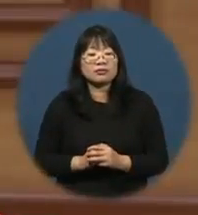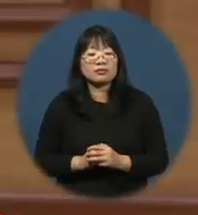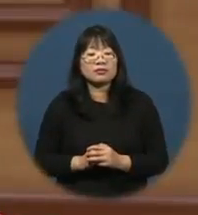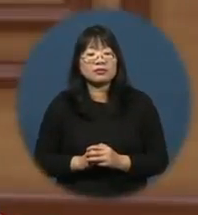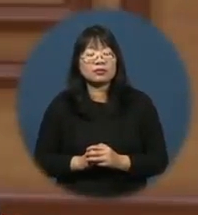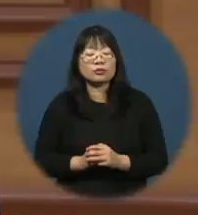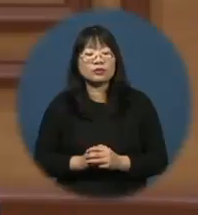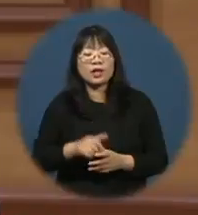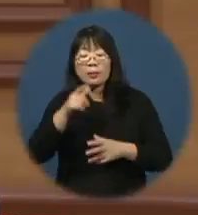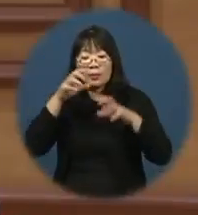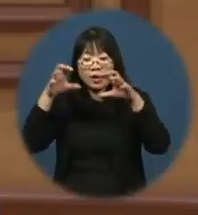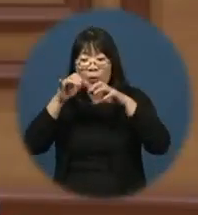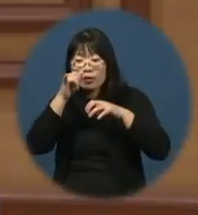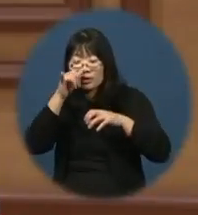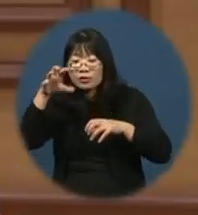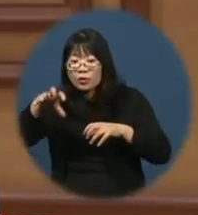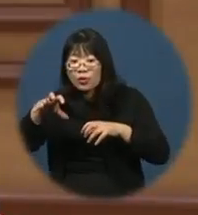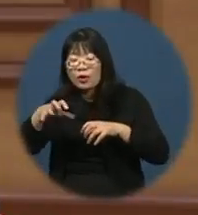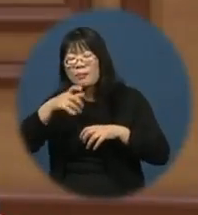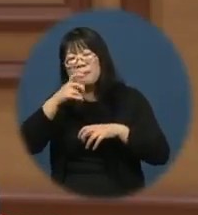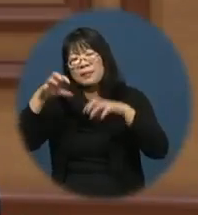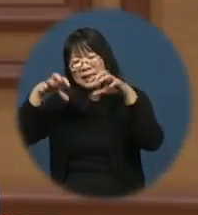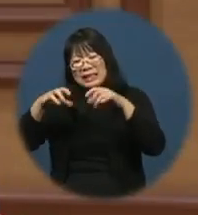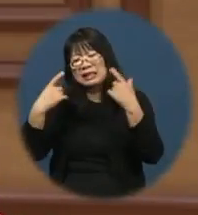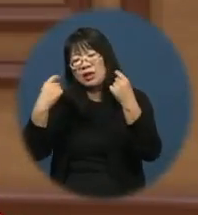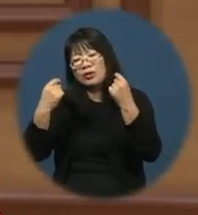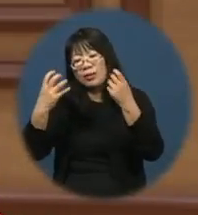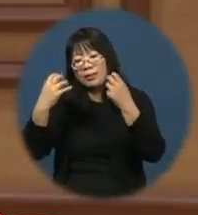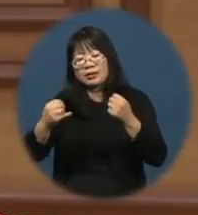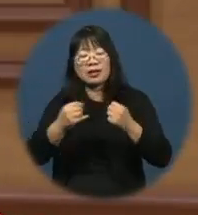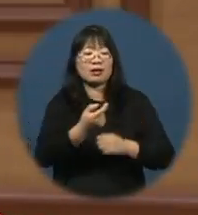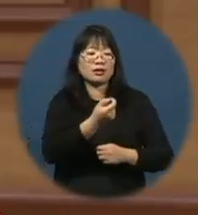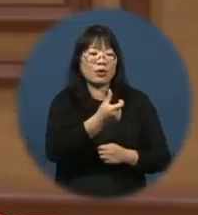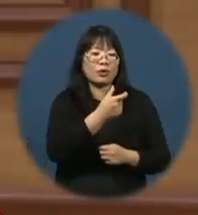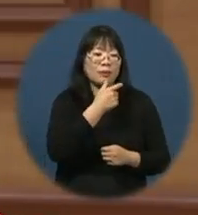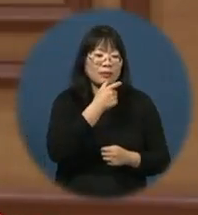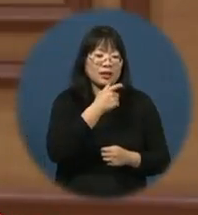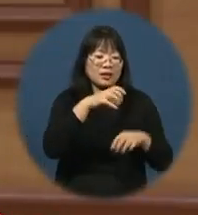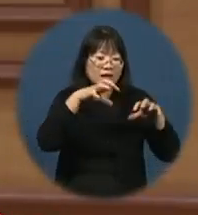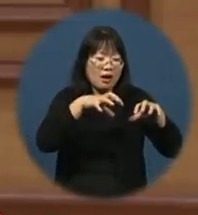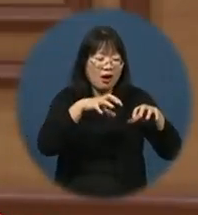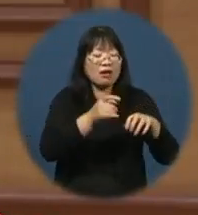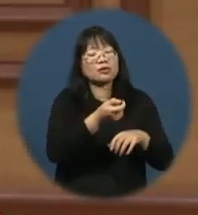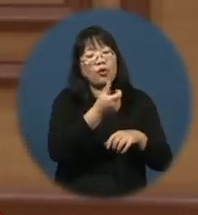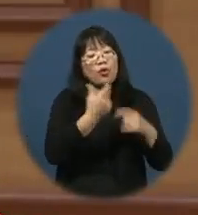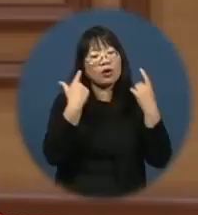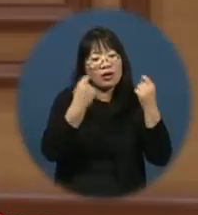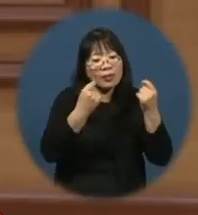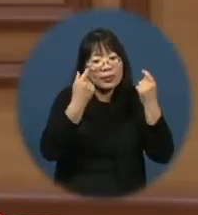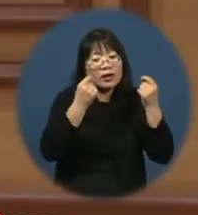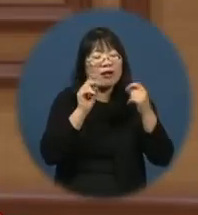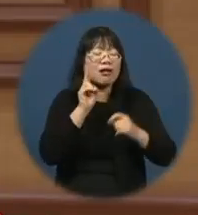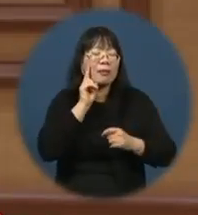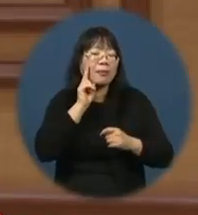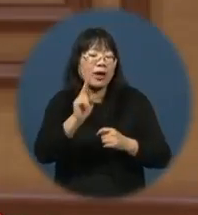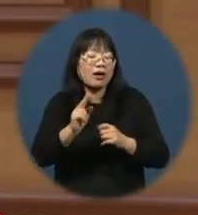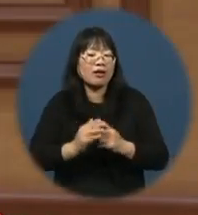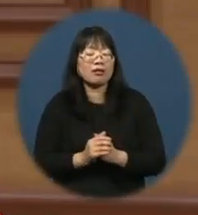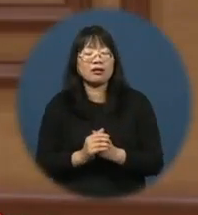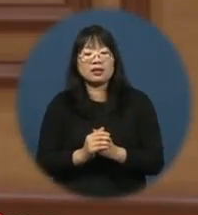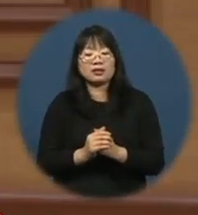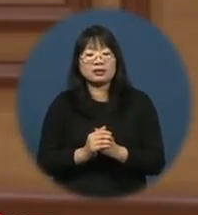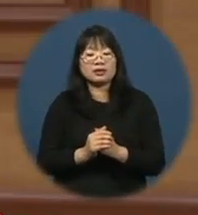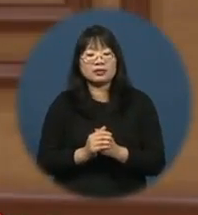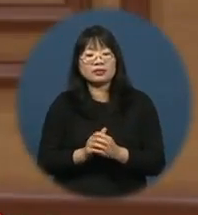말씀드린 것처럼 비가 오는 지역은 비가 많고 예. 적은 지역은 비가 적듯이 예. 아주 극심한